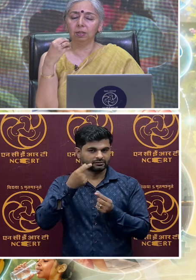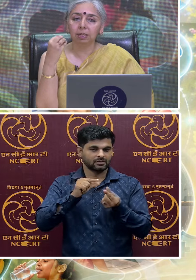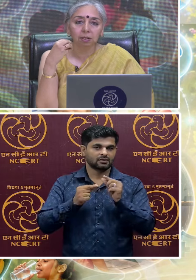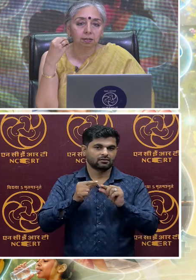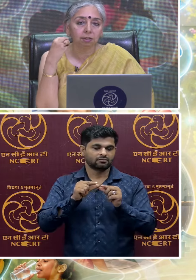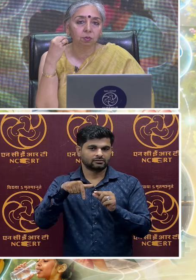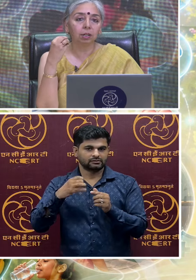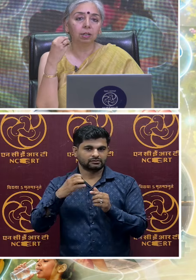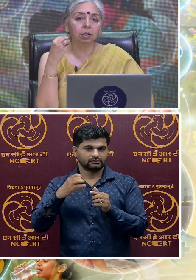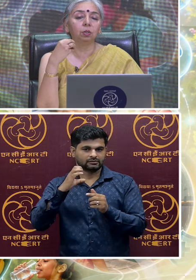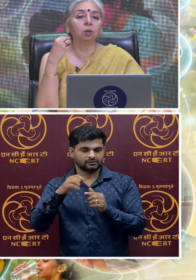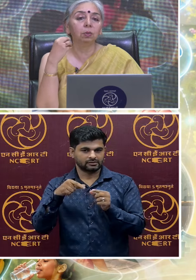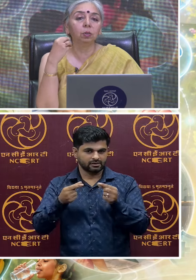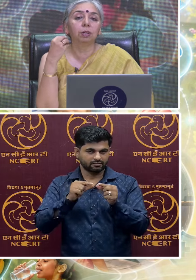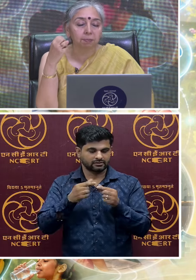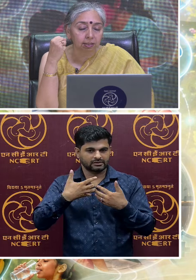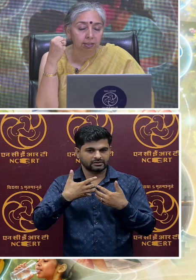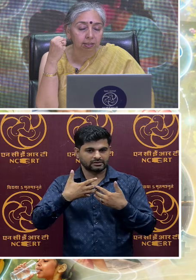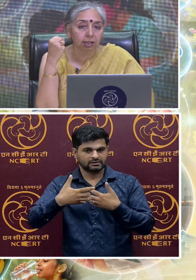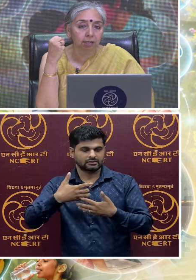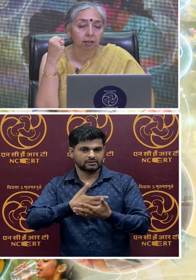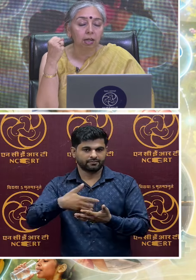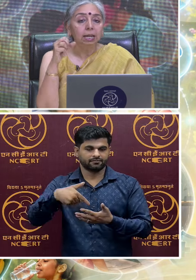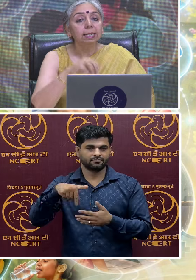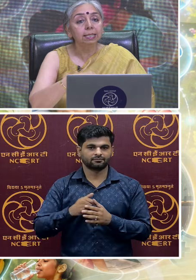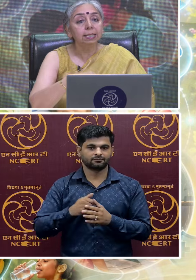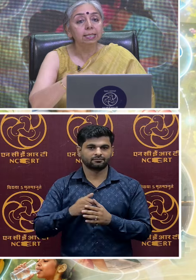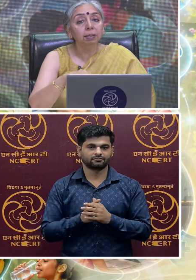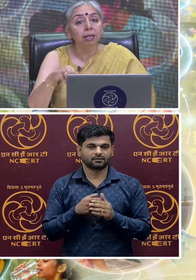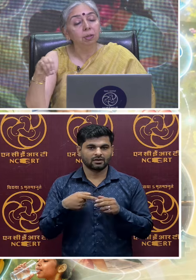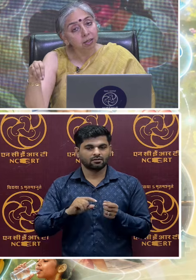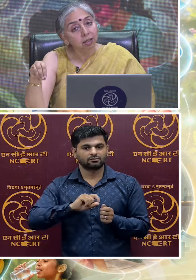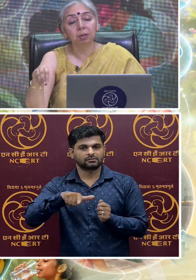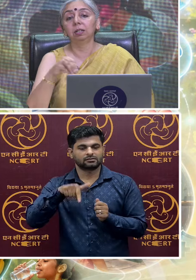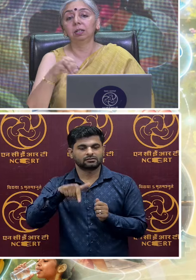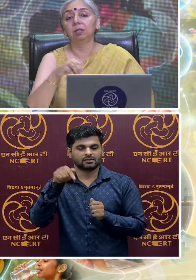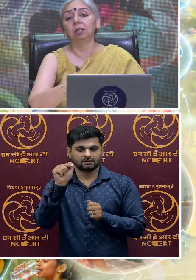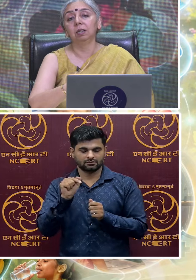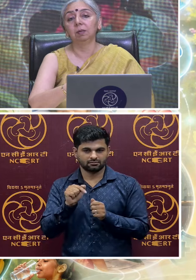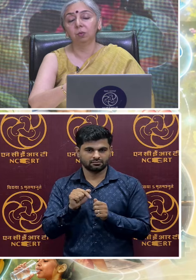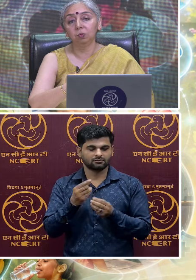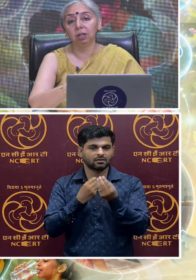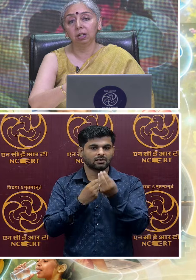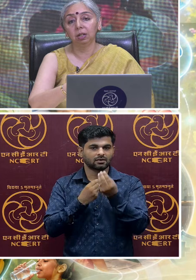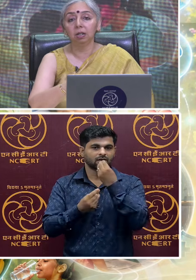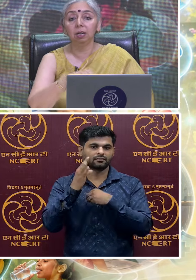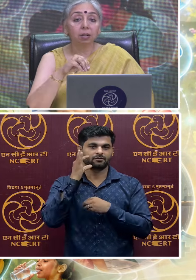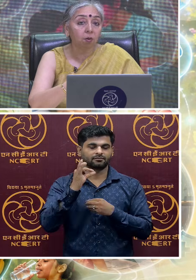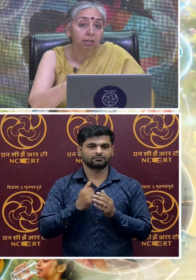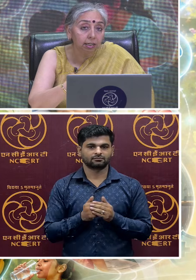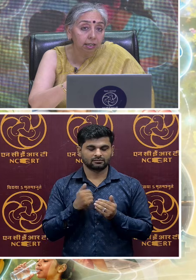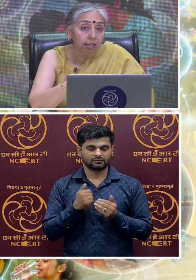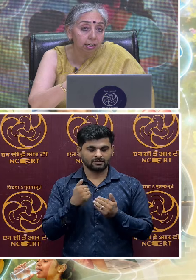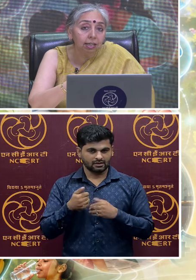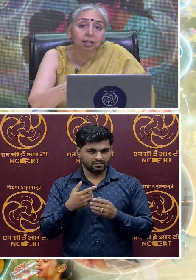बहुत सारे केमिकल्स रिलीज़ हो रहे हैं जिनको हम न्यूरोट्रांसमिटर्स भी कहते हैं. इन सब के लिए भी हमें अच्छा खाना बहुत ज़रूरी है. अगर हमारा